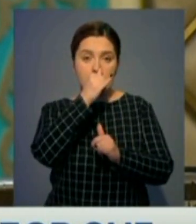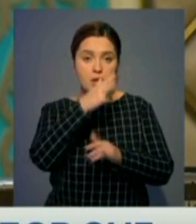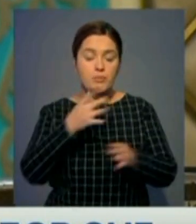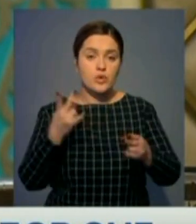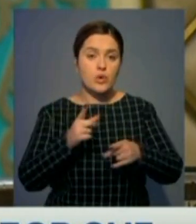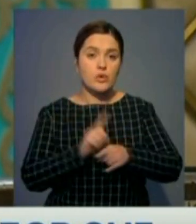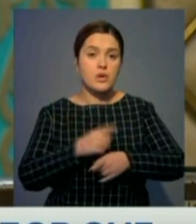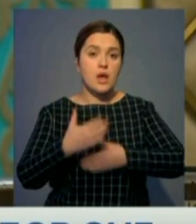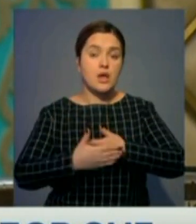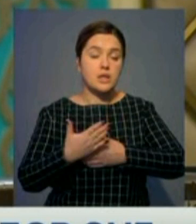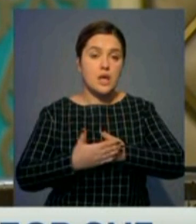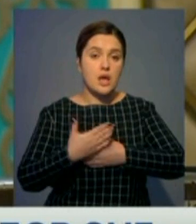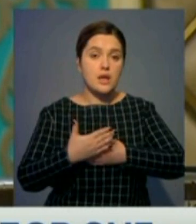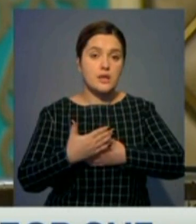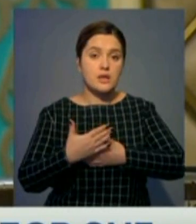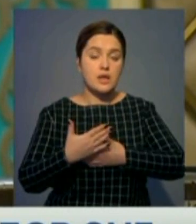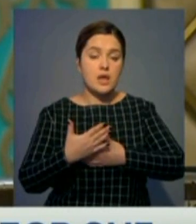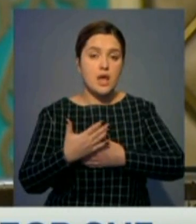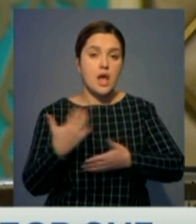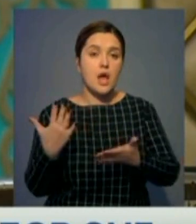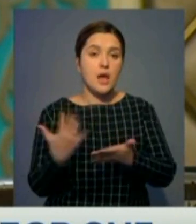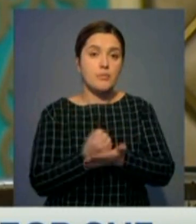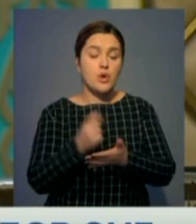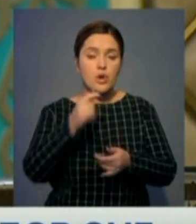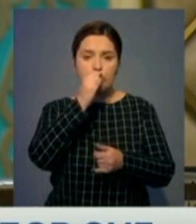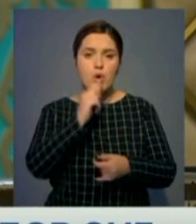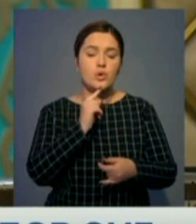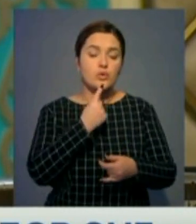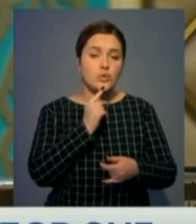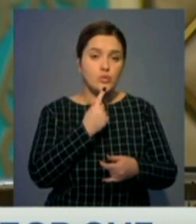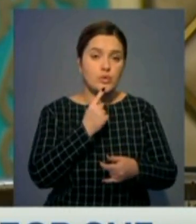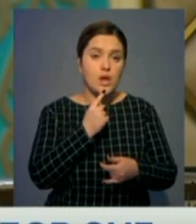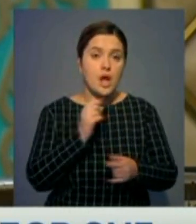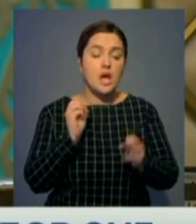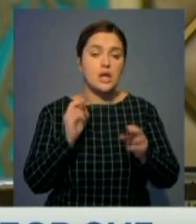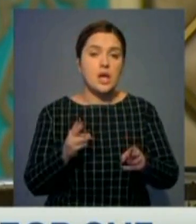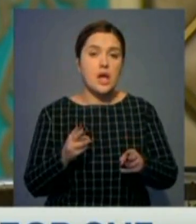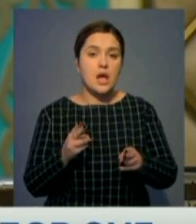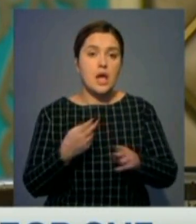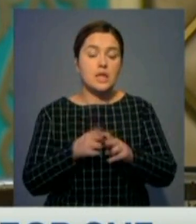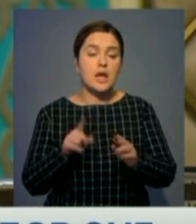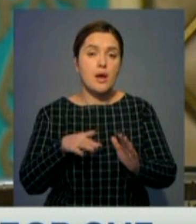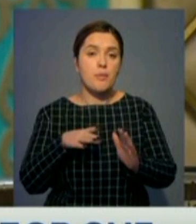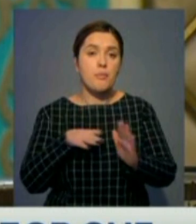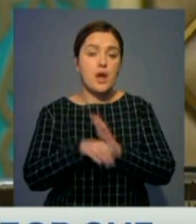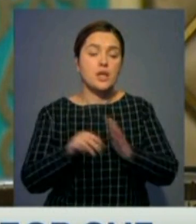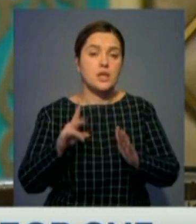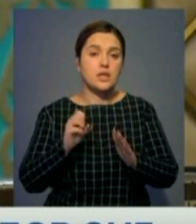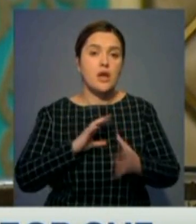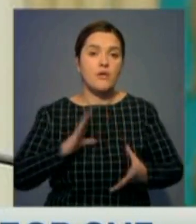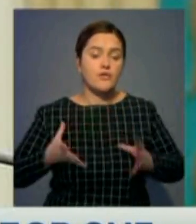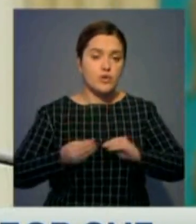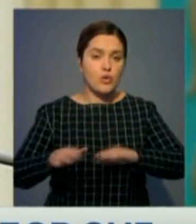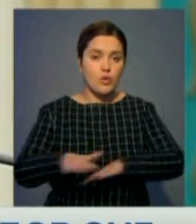наказание, определяя, он никогда не может определить, ему очень трудно определить, как это повлияет вообще на все